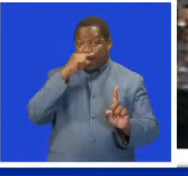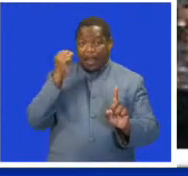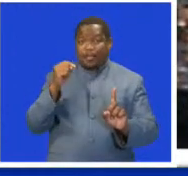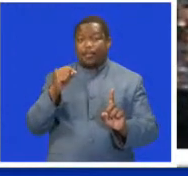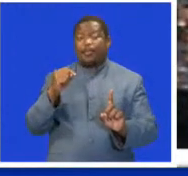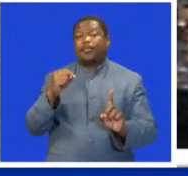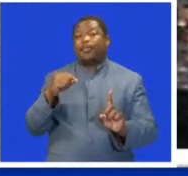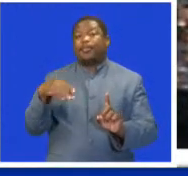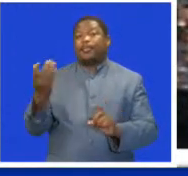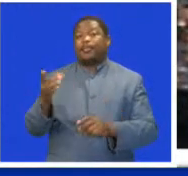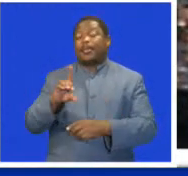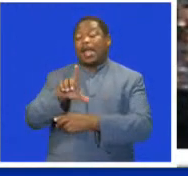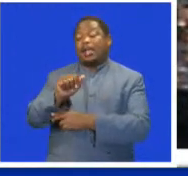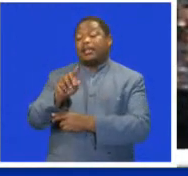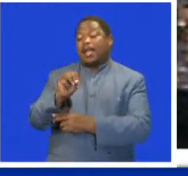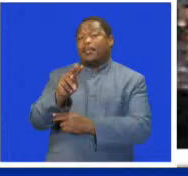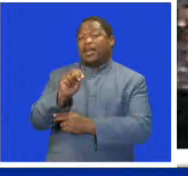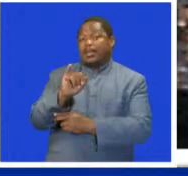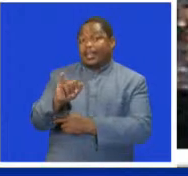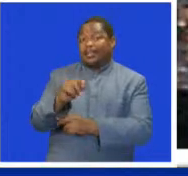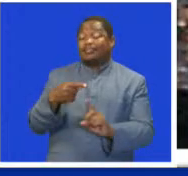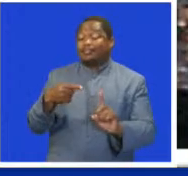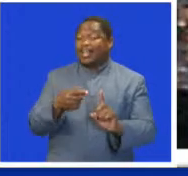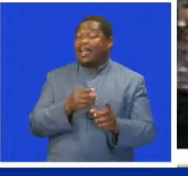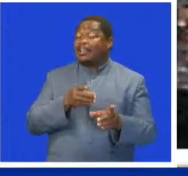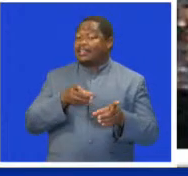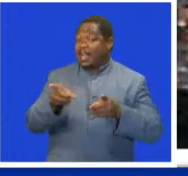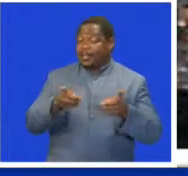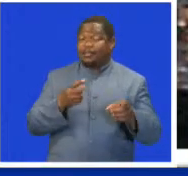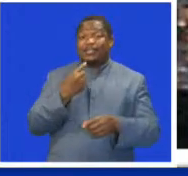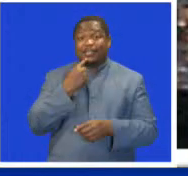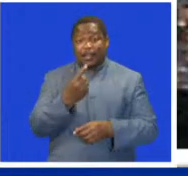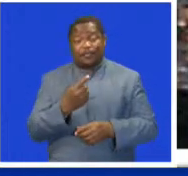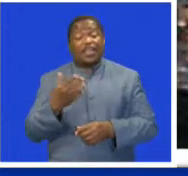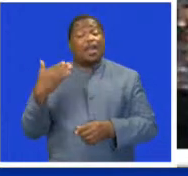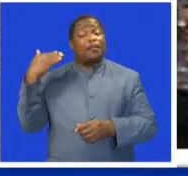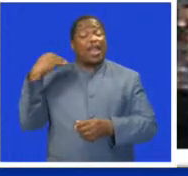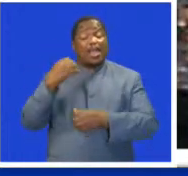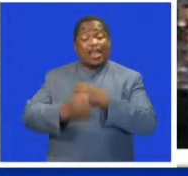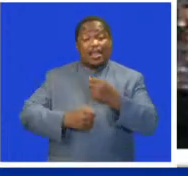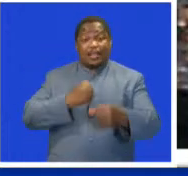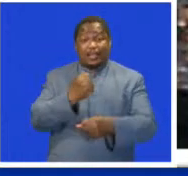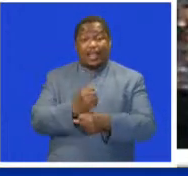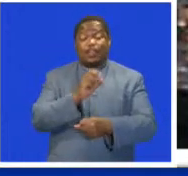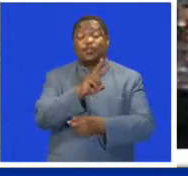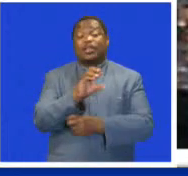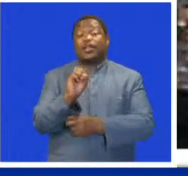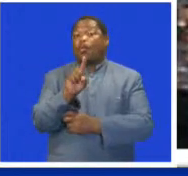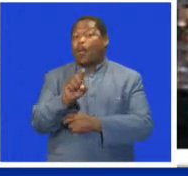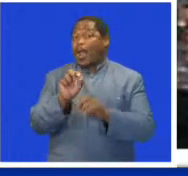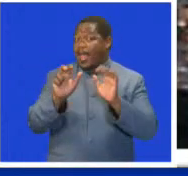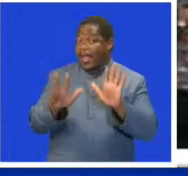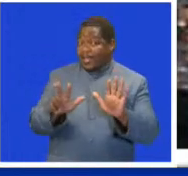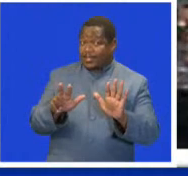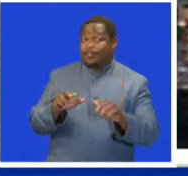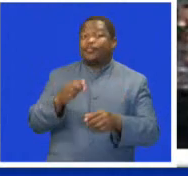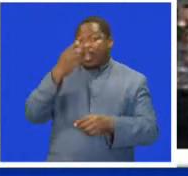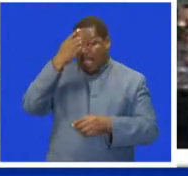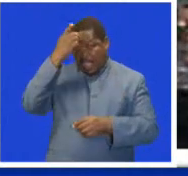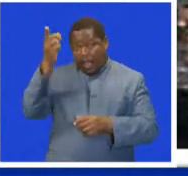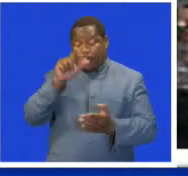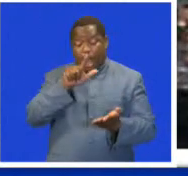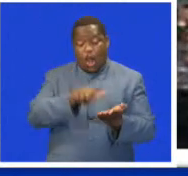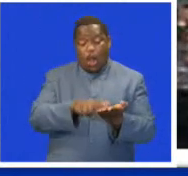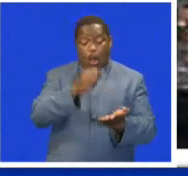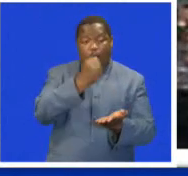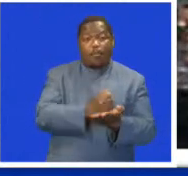Stanley Dlamini uthi noma livela uphasisa umthetho lovikela imisebenzi yabahlabeleli bakuleli iCopyrights and Neighboring Rights of 2018